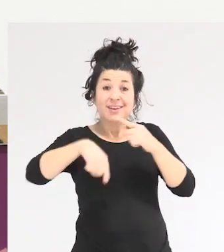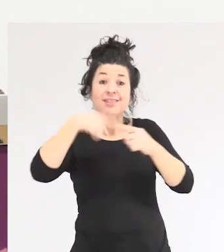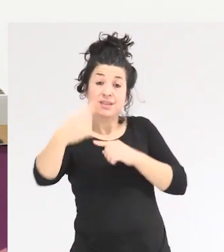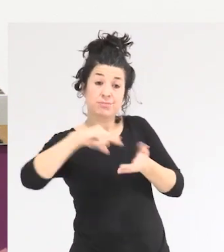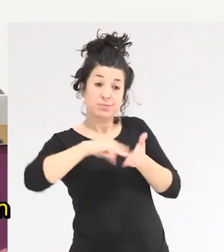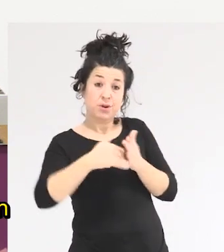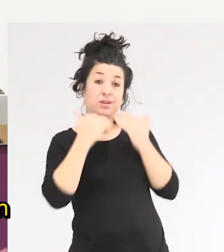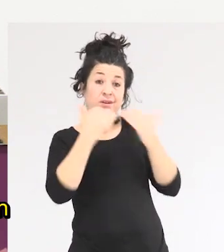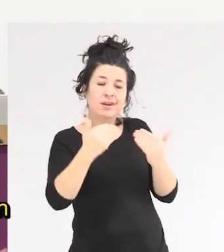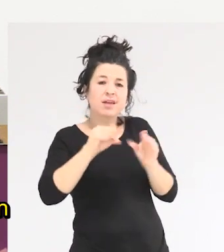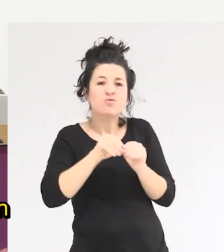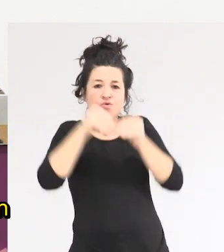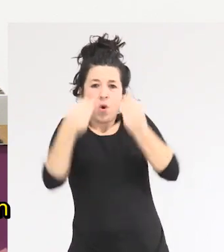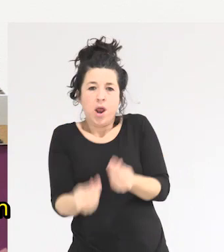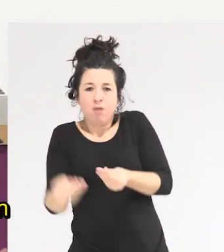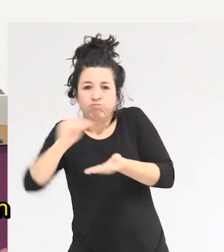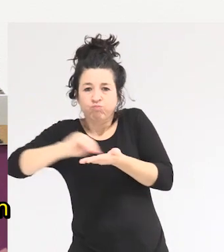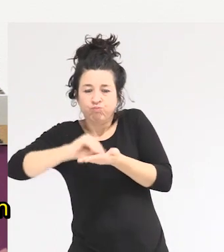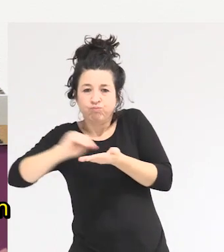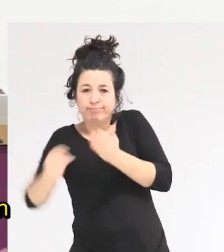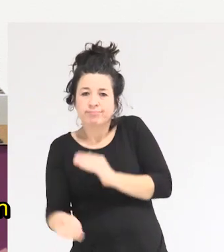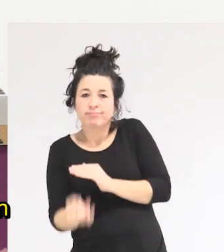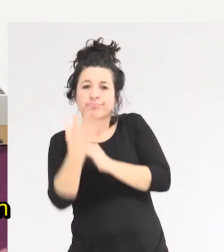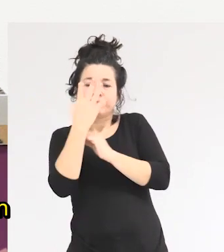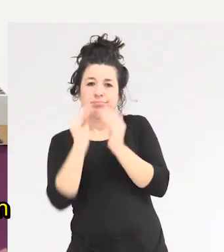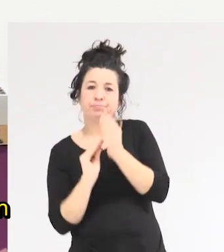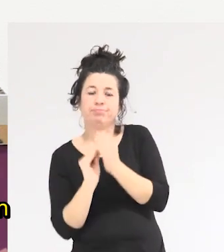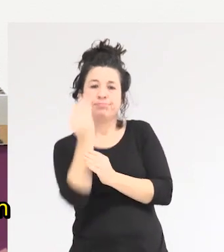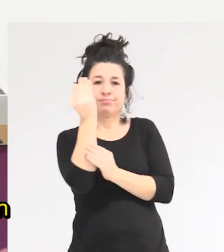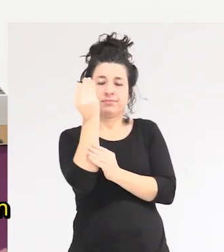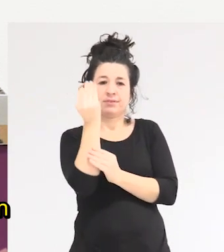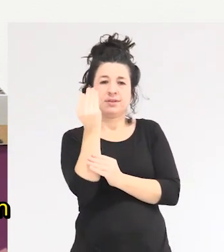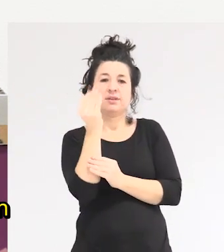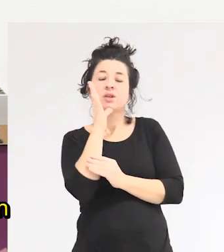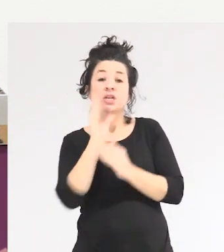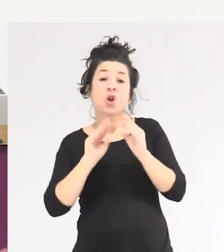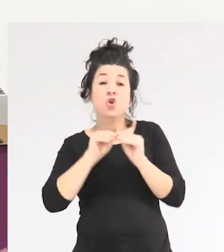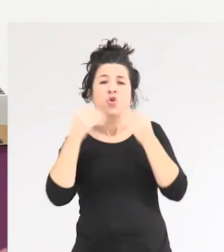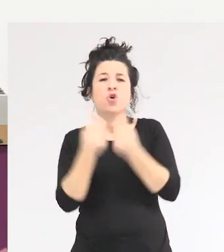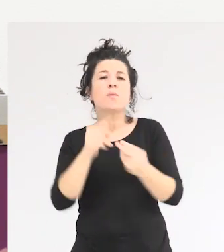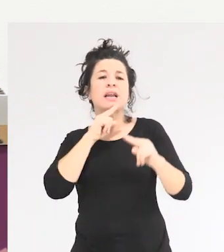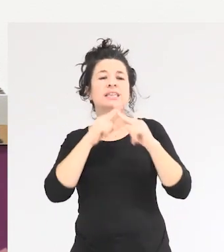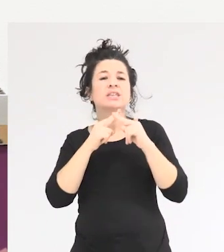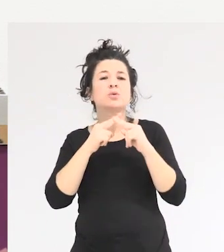idatzi du, gaur eskuartean eta irakurtzen ari gen Amek ez dute novela hori, ez?